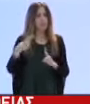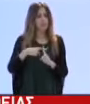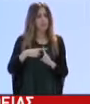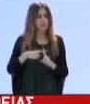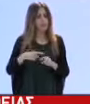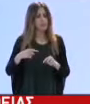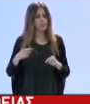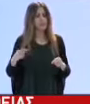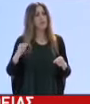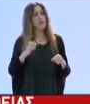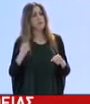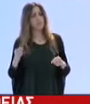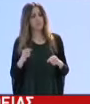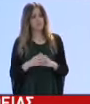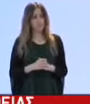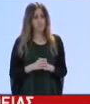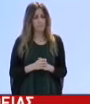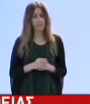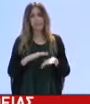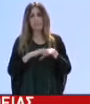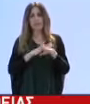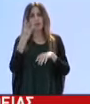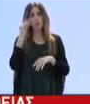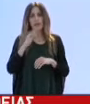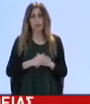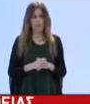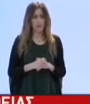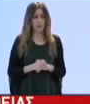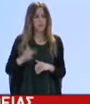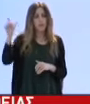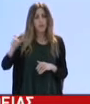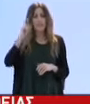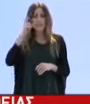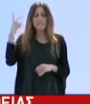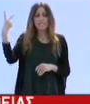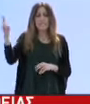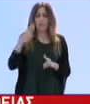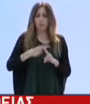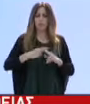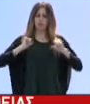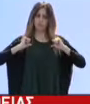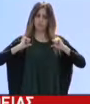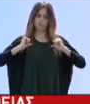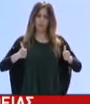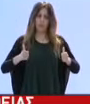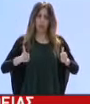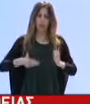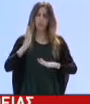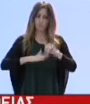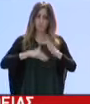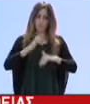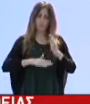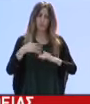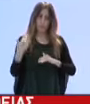δημοκρατιών. Και με τη δική του διεισδυτική πολιτική σκέψη και την τόλμη του ιδρύθηκε η ιστορική μας